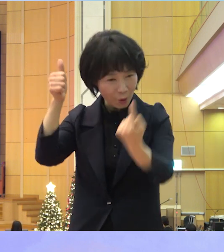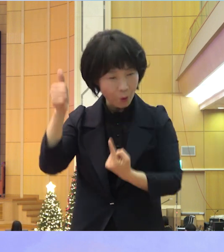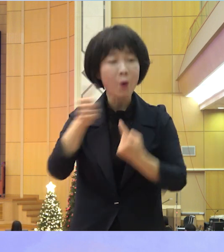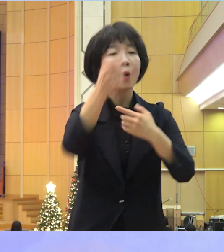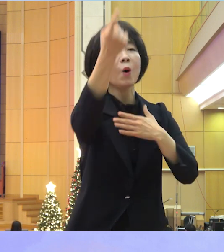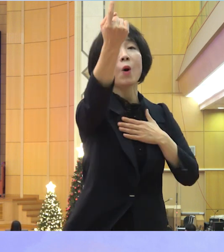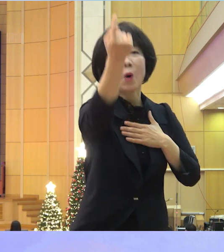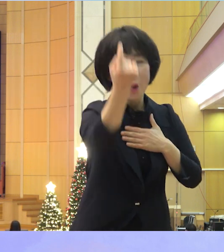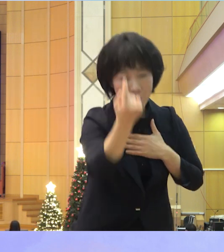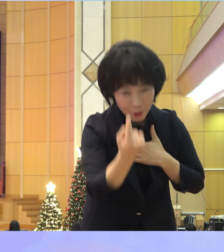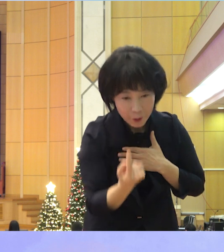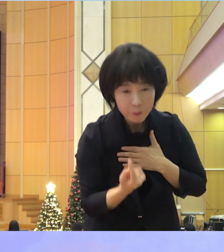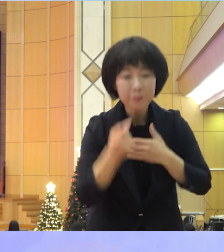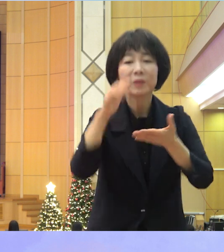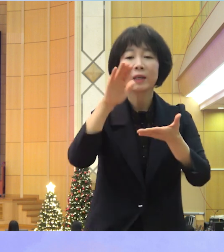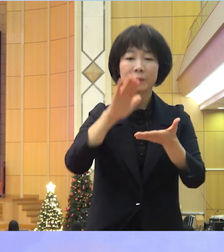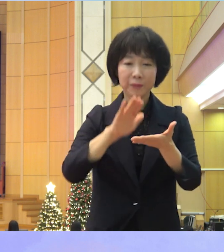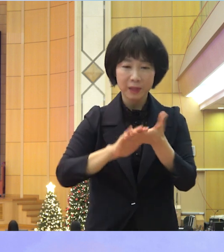주께로